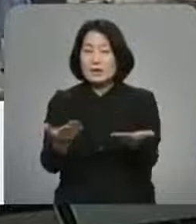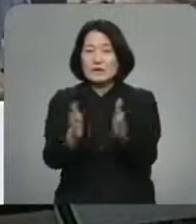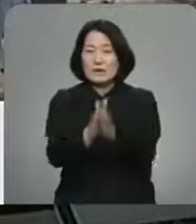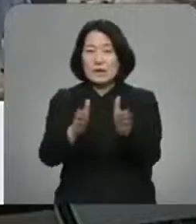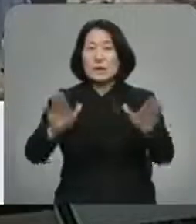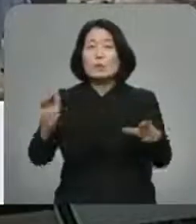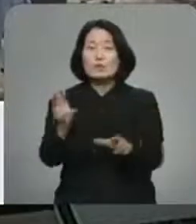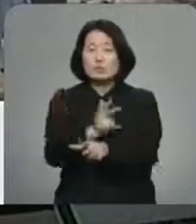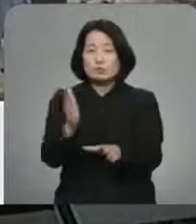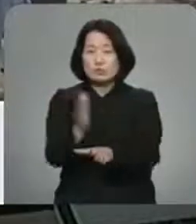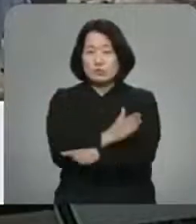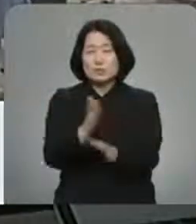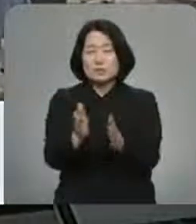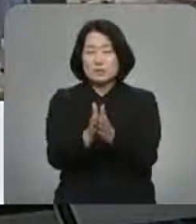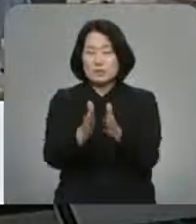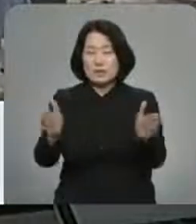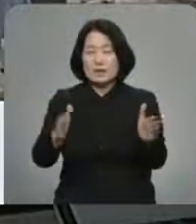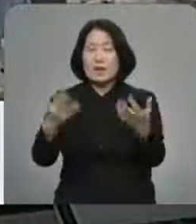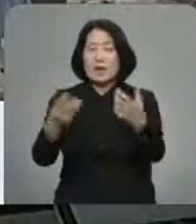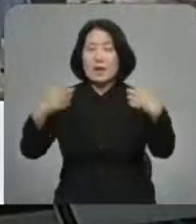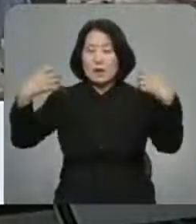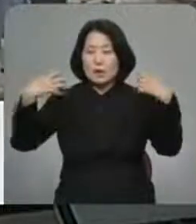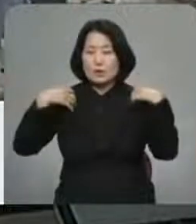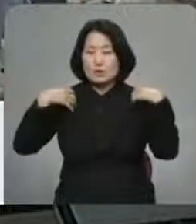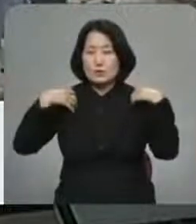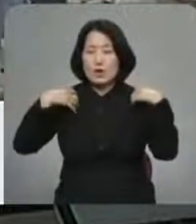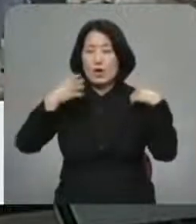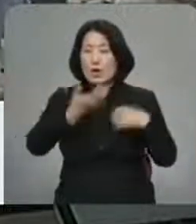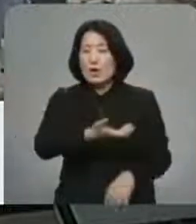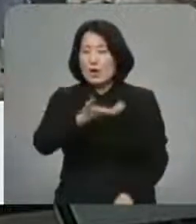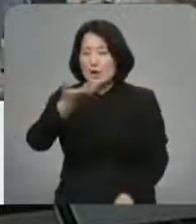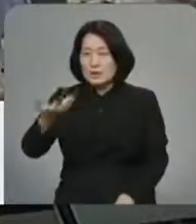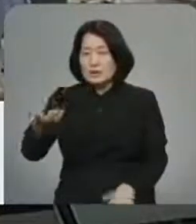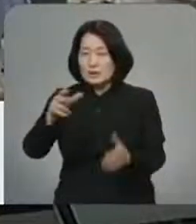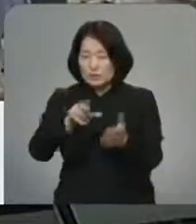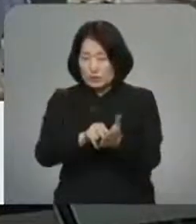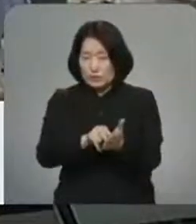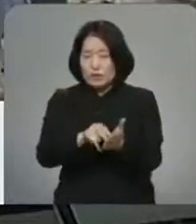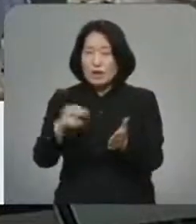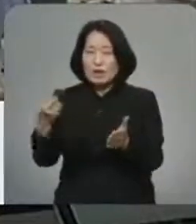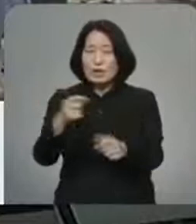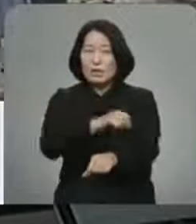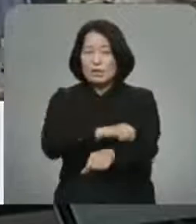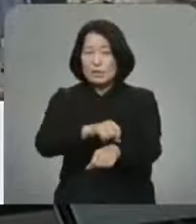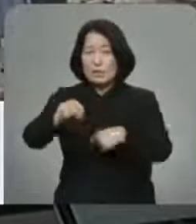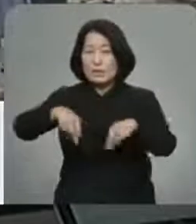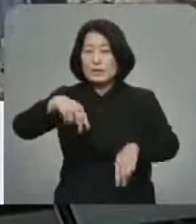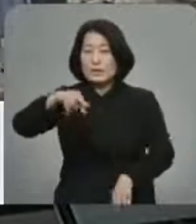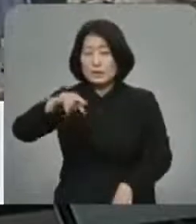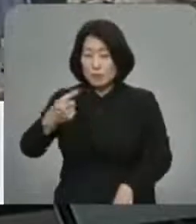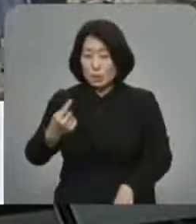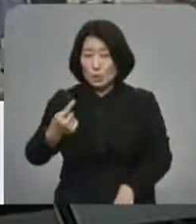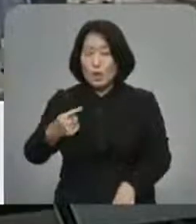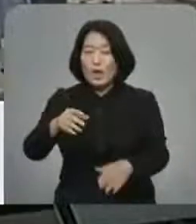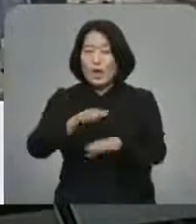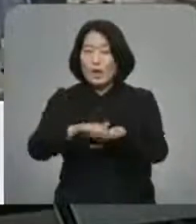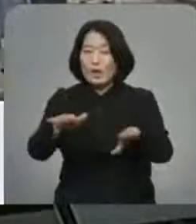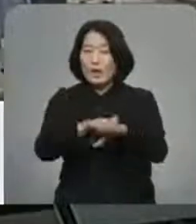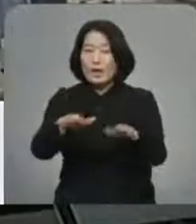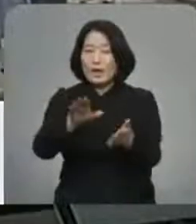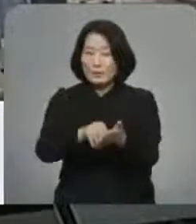전망인데요. 강원도청 청사 이전 문제부터 특별자치도 출범 준비까지 풀어야 할 숙제가 산처럼 쌓여